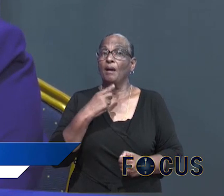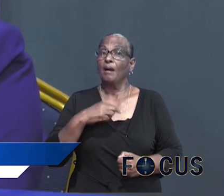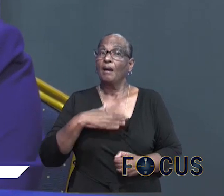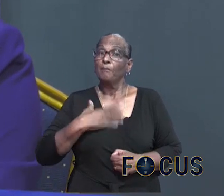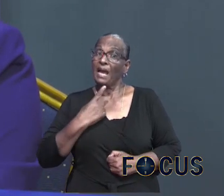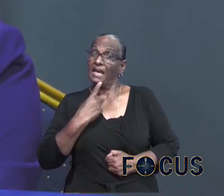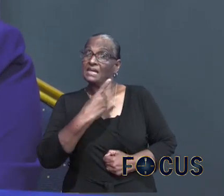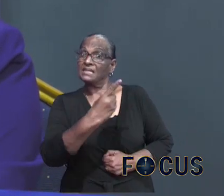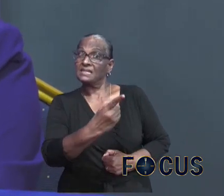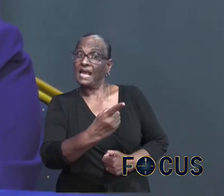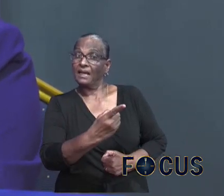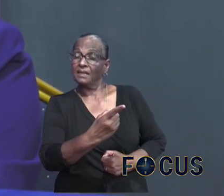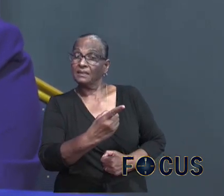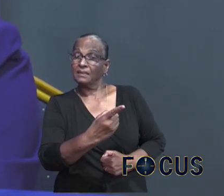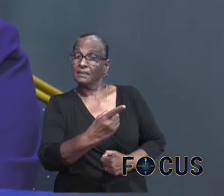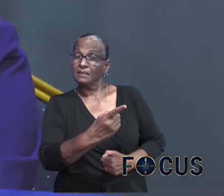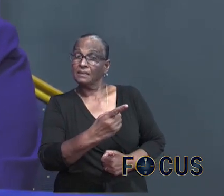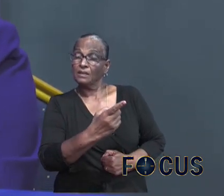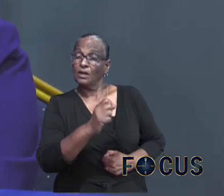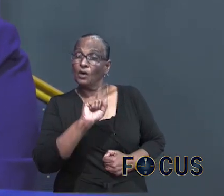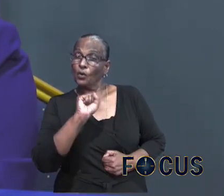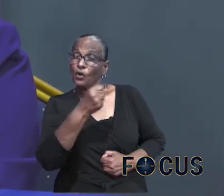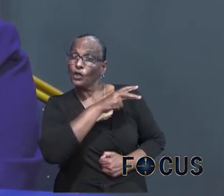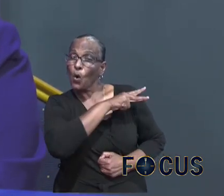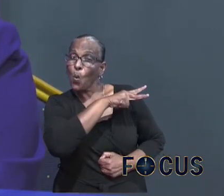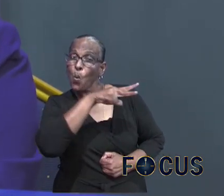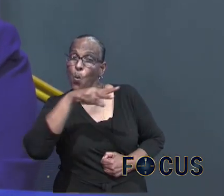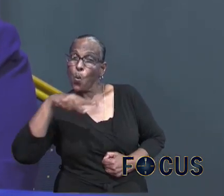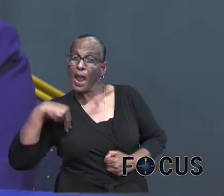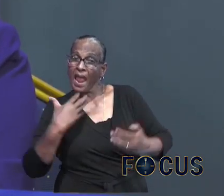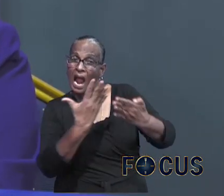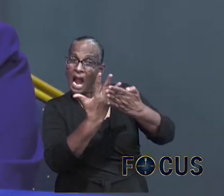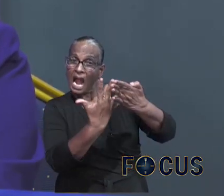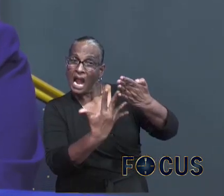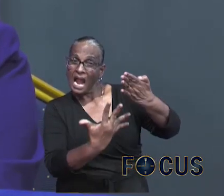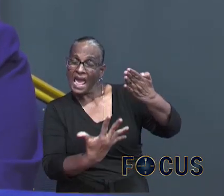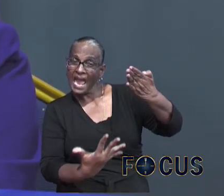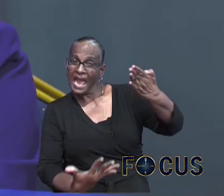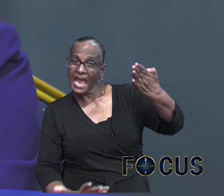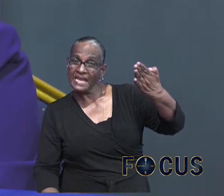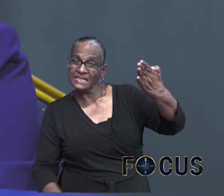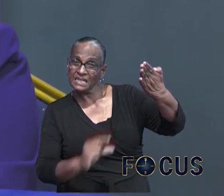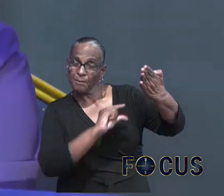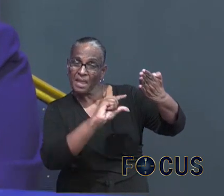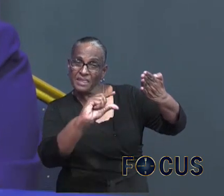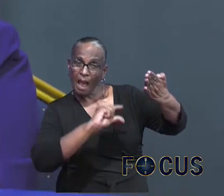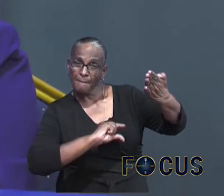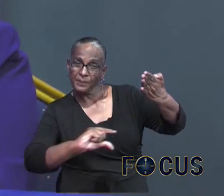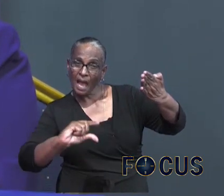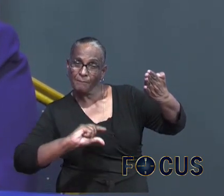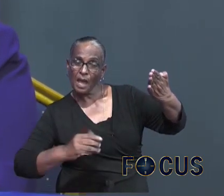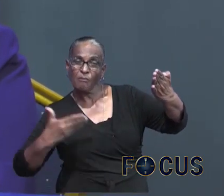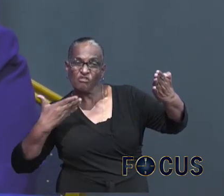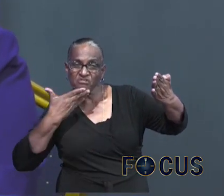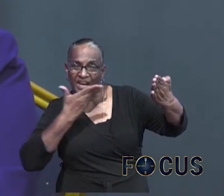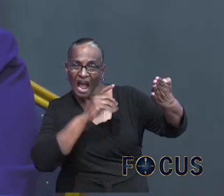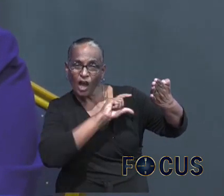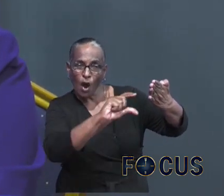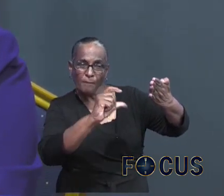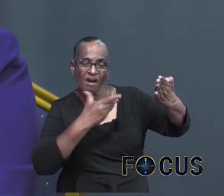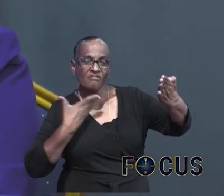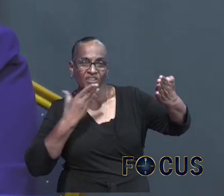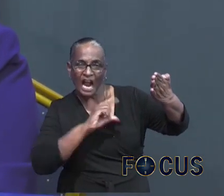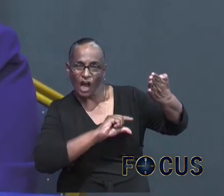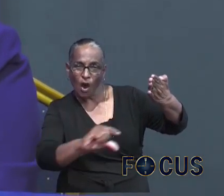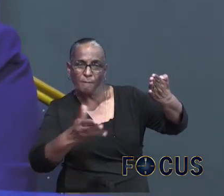doen? Kunnen wij een lijst van u krijgen alvast met alle vragen, zodat we het kunnen